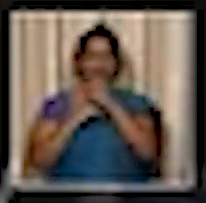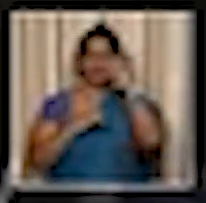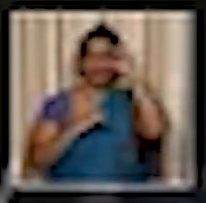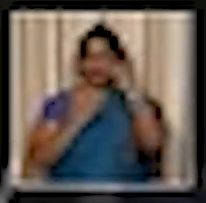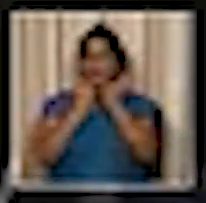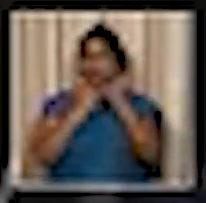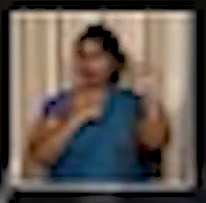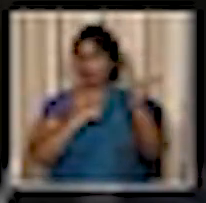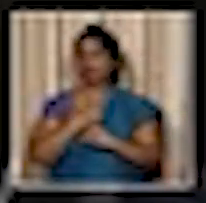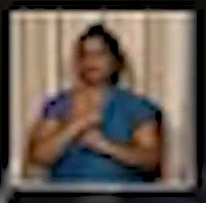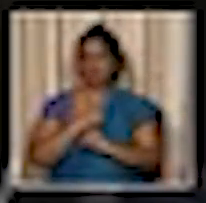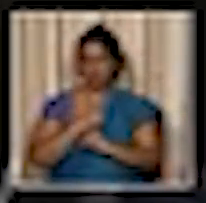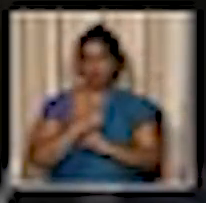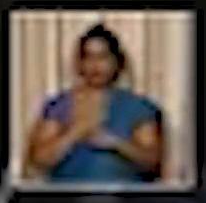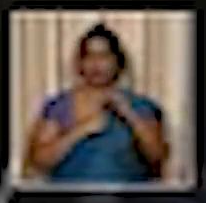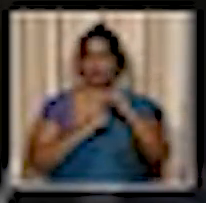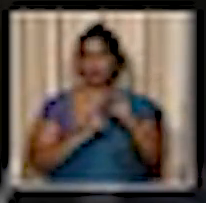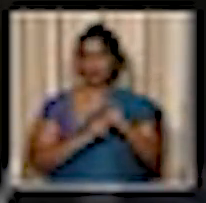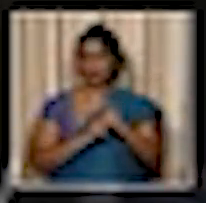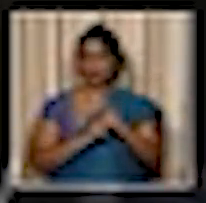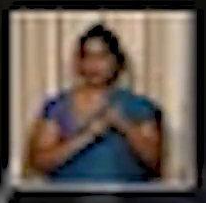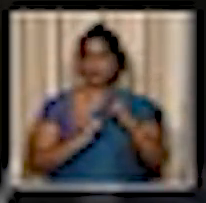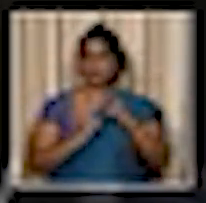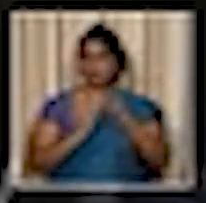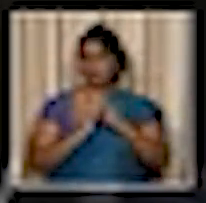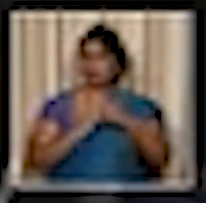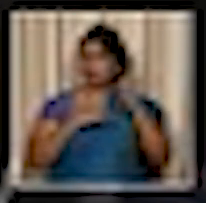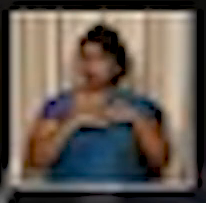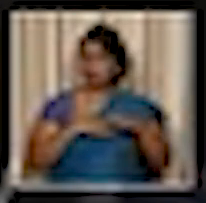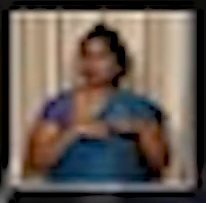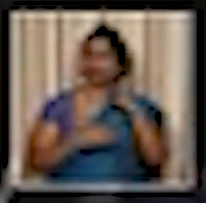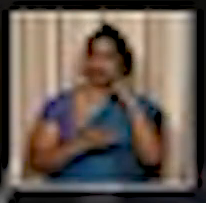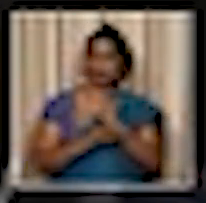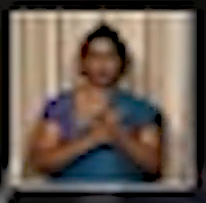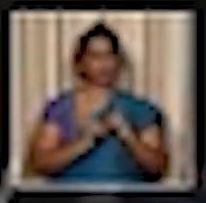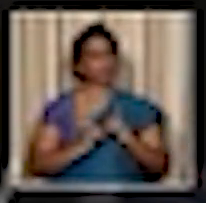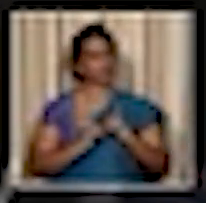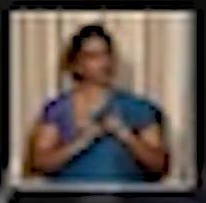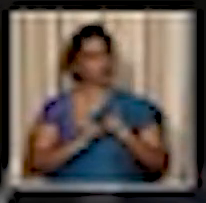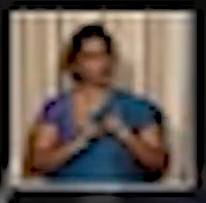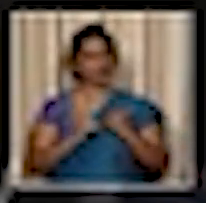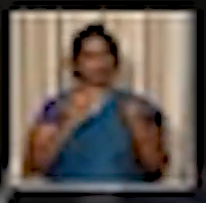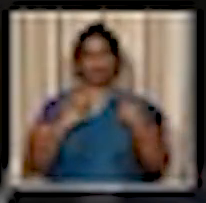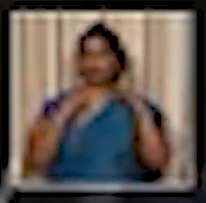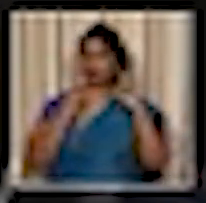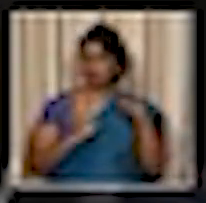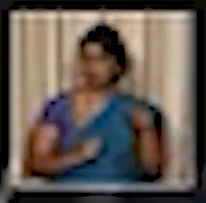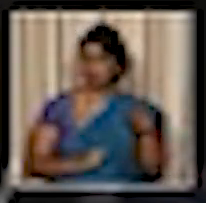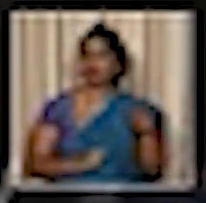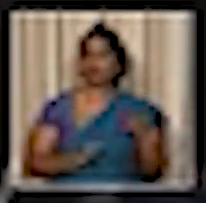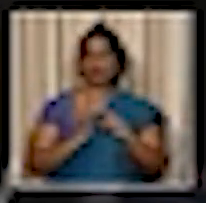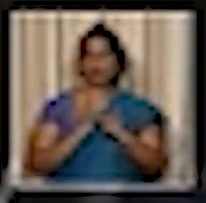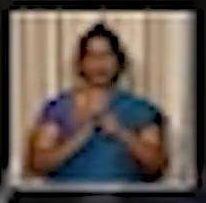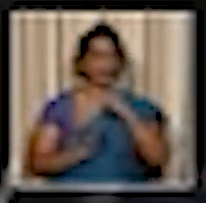කාර්මිකයෙකුට විදුලි සැර වැඩි මරපතල ජීවිත අනතුරකට පත්ව අපහසුවෙන් ජීවිතය බේරාගත් බව